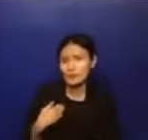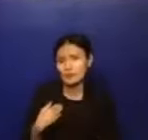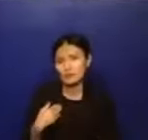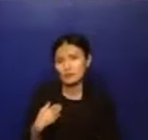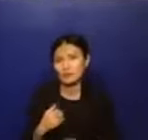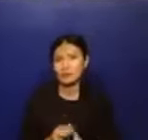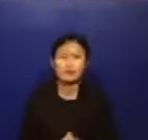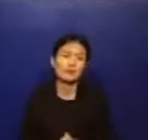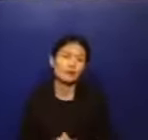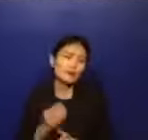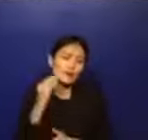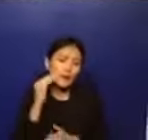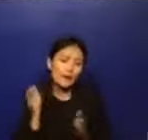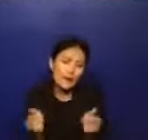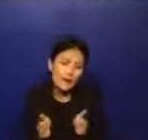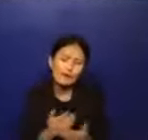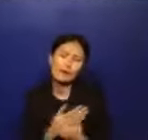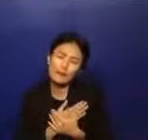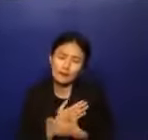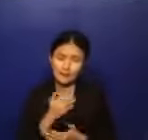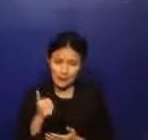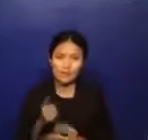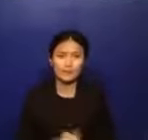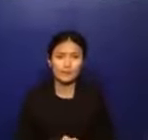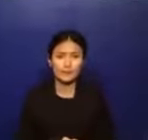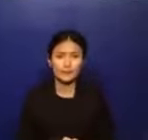าก็รักได้ใช่ไหมคะ